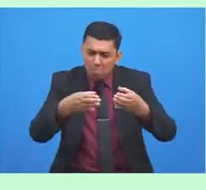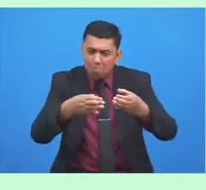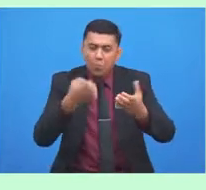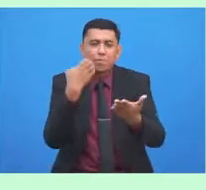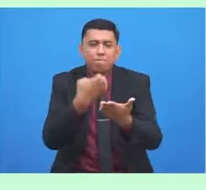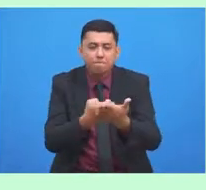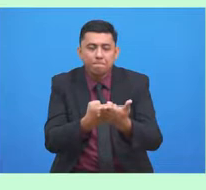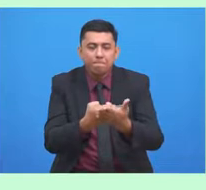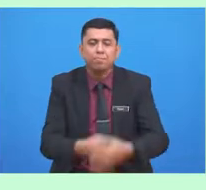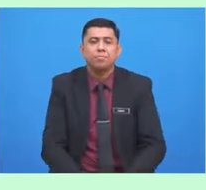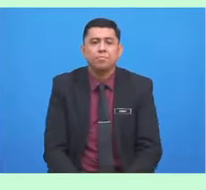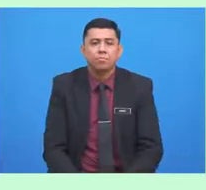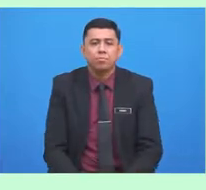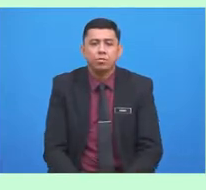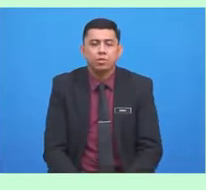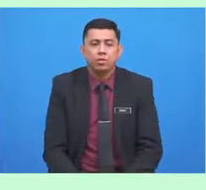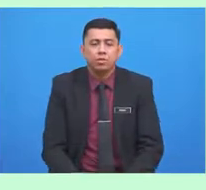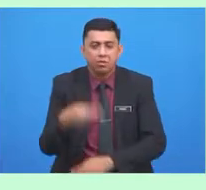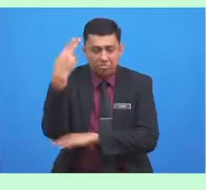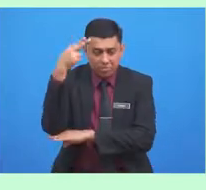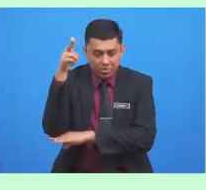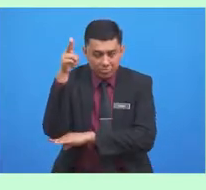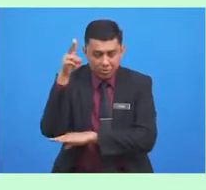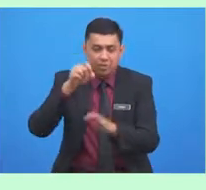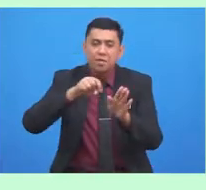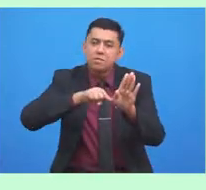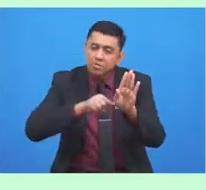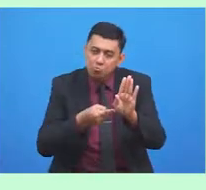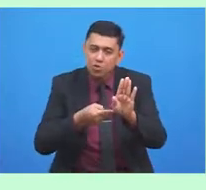Dan keenam, aktiviti perhutanan semula.